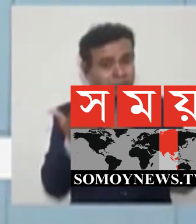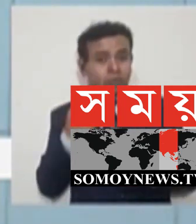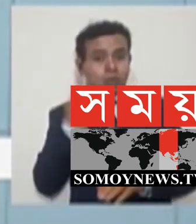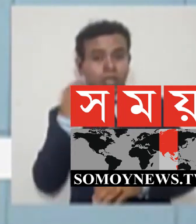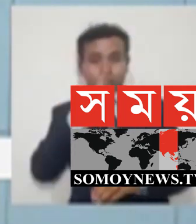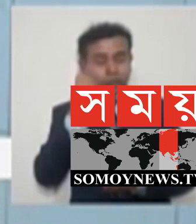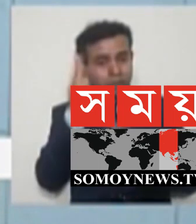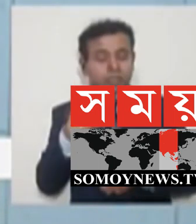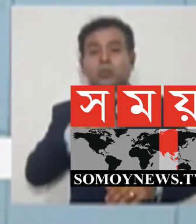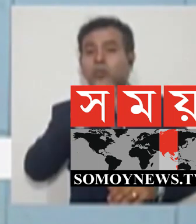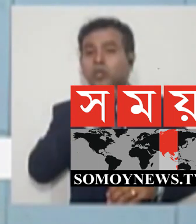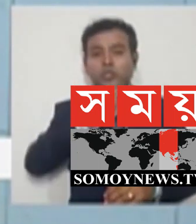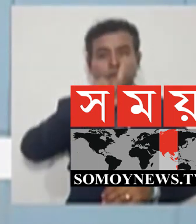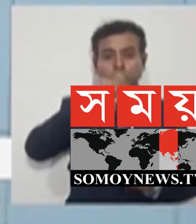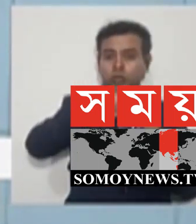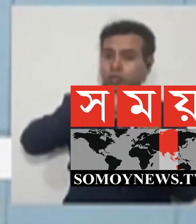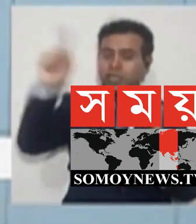70 থেকে 80 একজন,